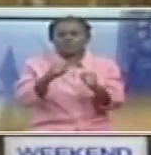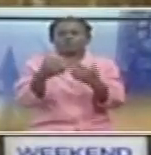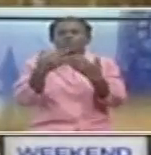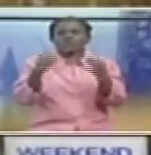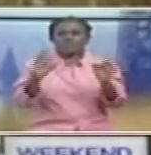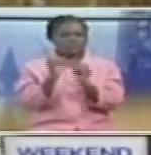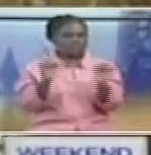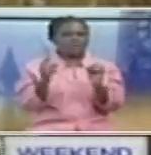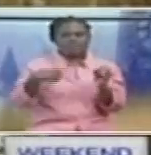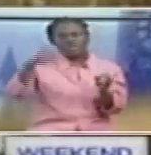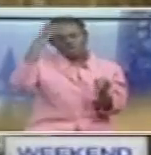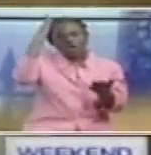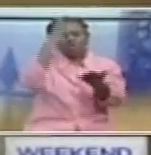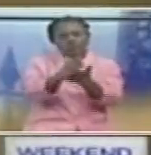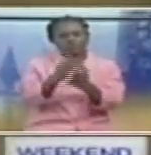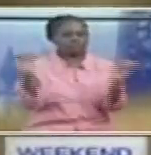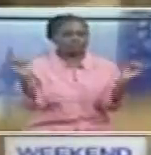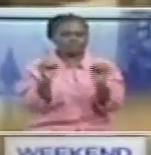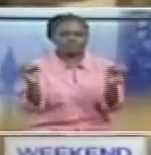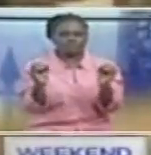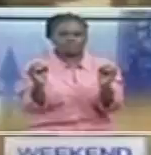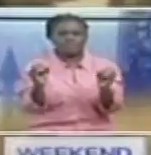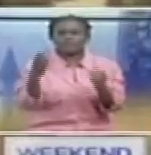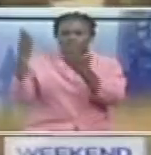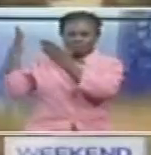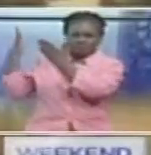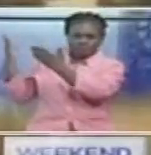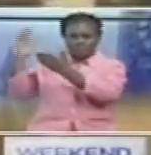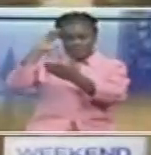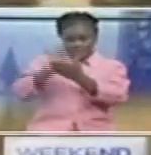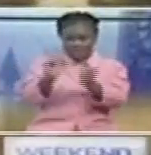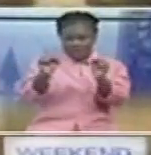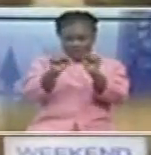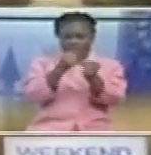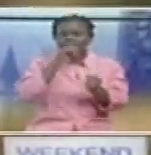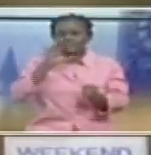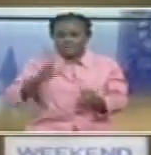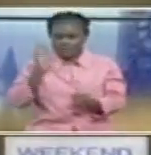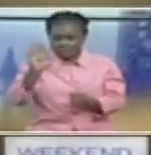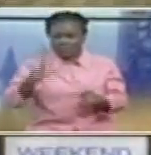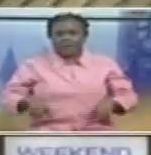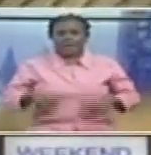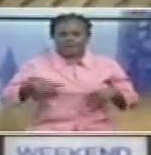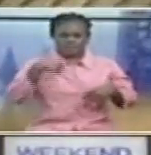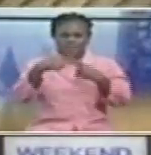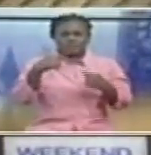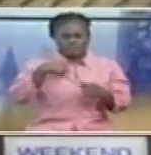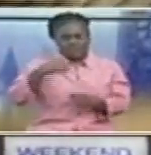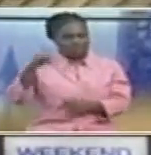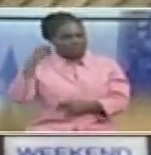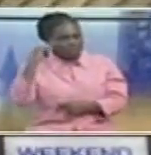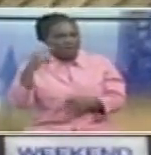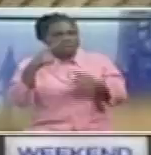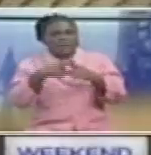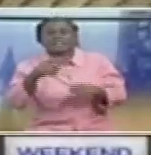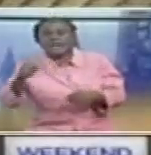muachilia. Sasa hatukujua ukweli ulikuwa wapi. Minor believes as this was going on, his son was still alive. Ninapigwa simu